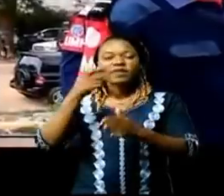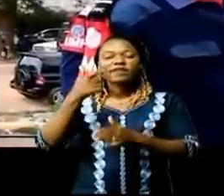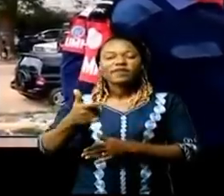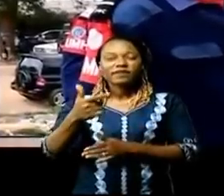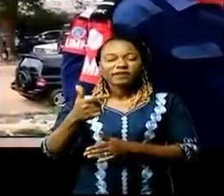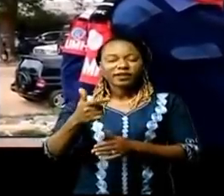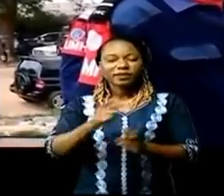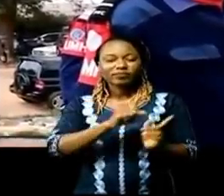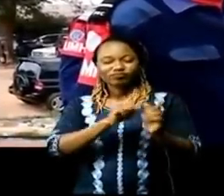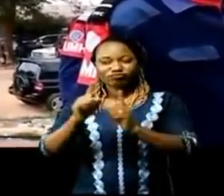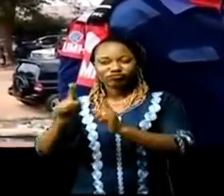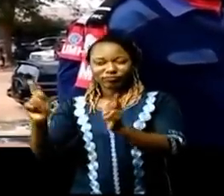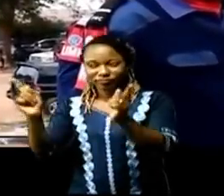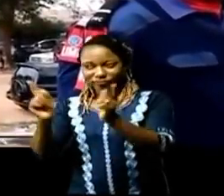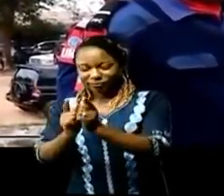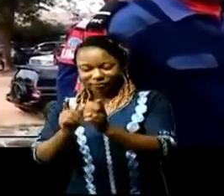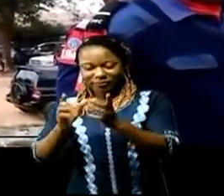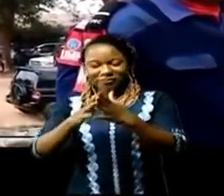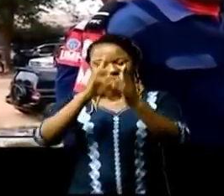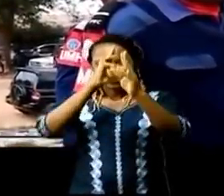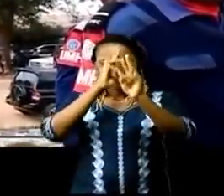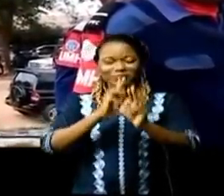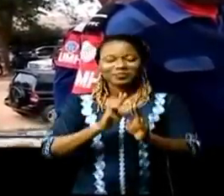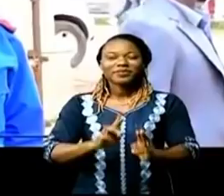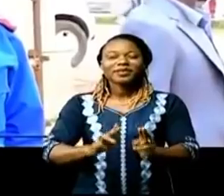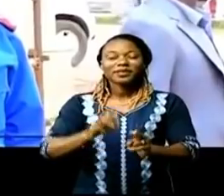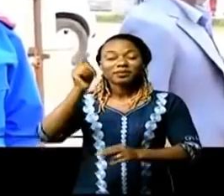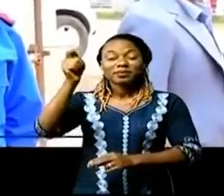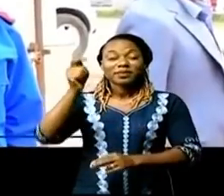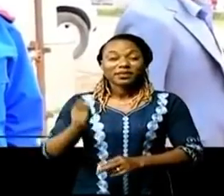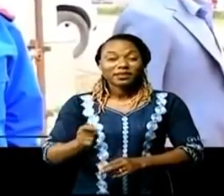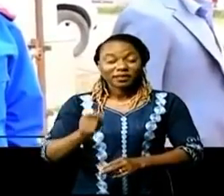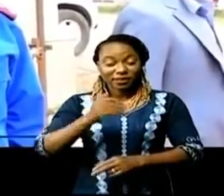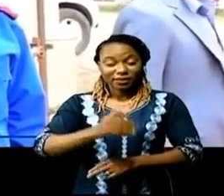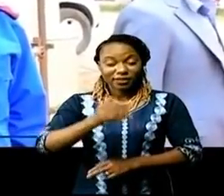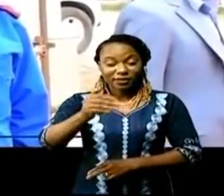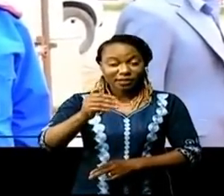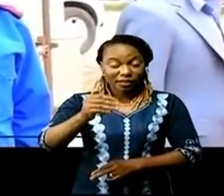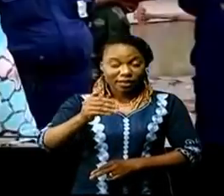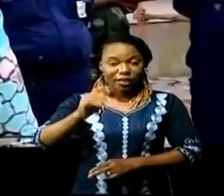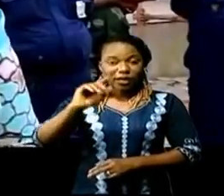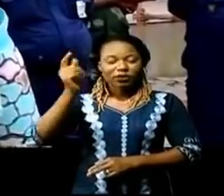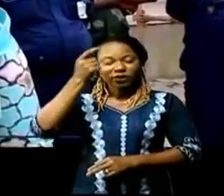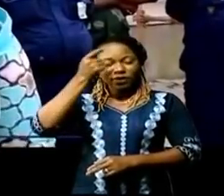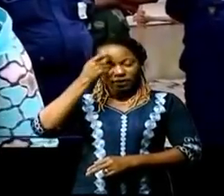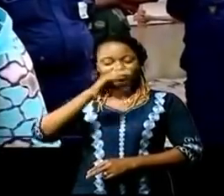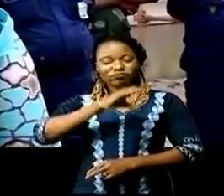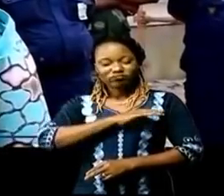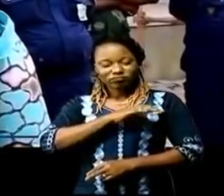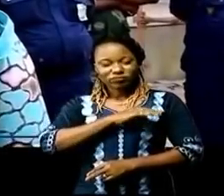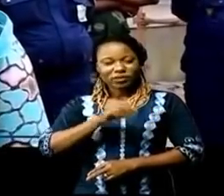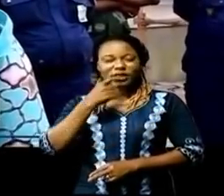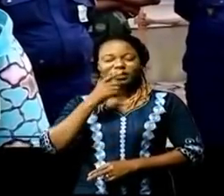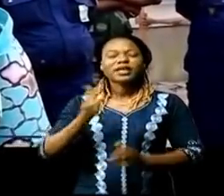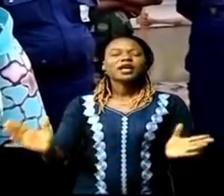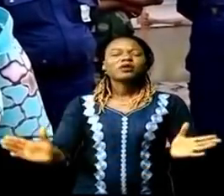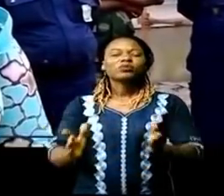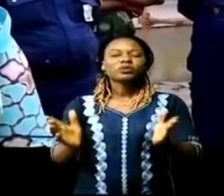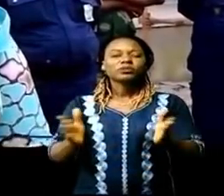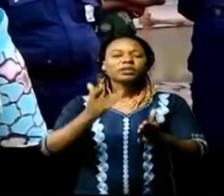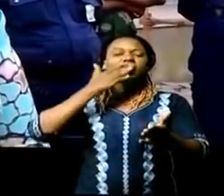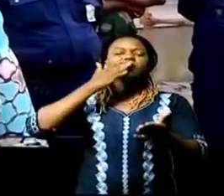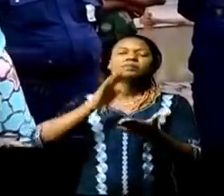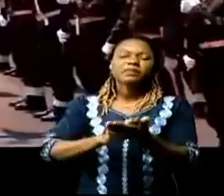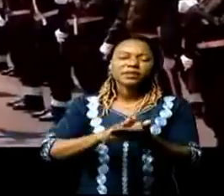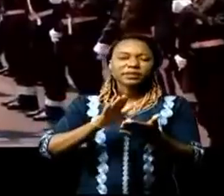La rencontre a commencé par les honneurs militaires sous les yeux du commissaire provincial de la PNC. Puis les mots d'encouragement et de